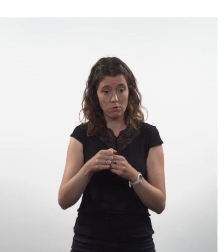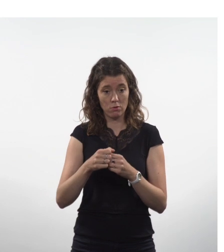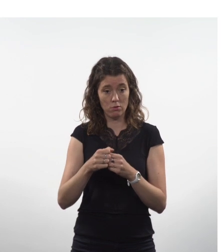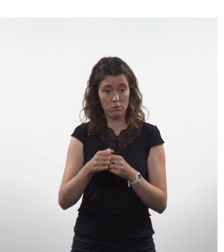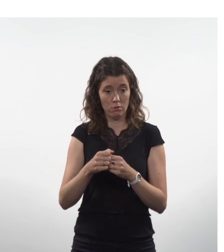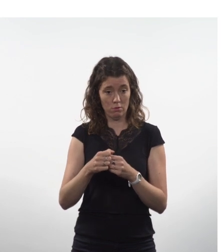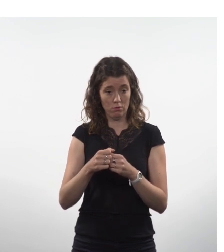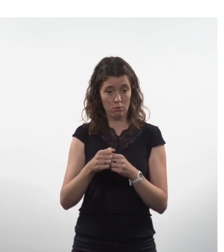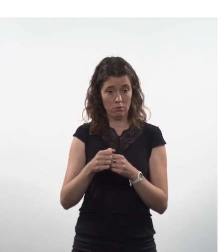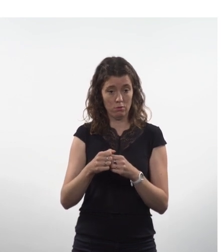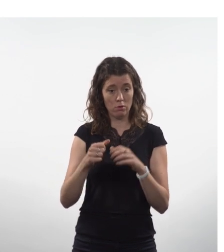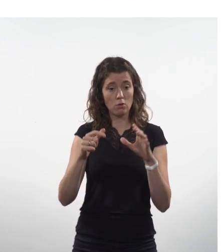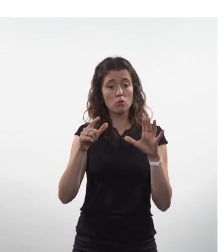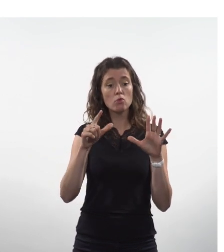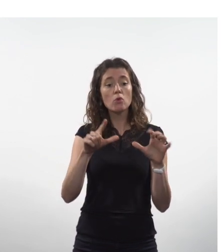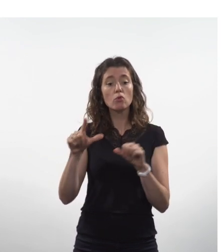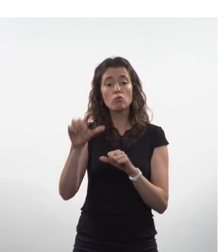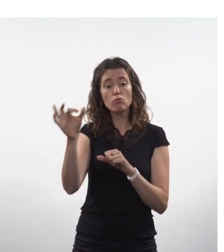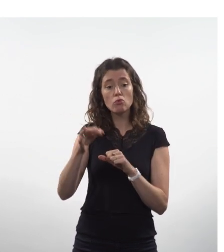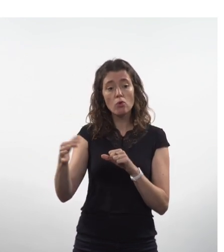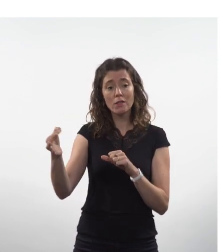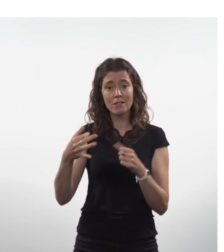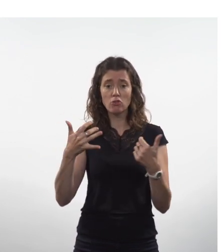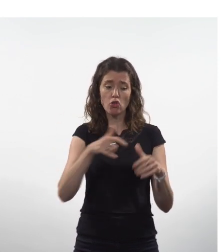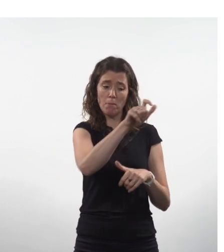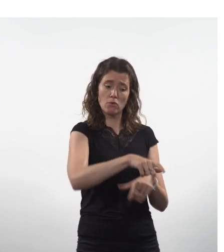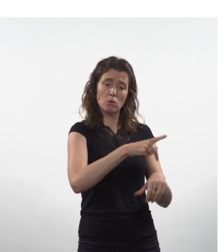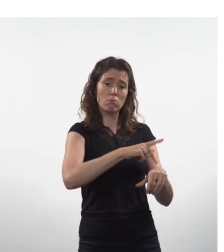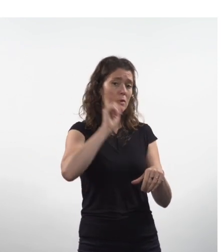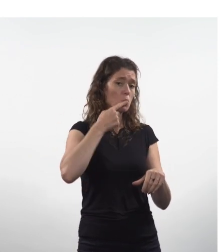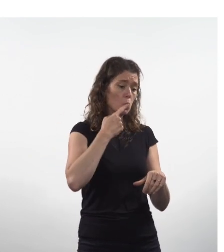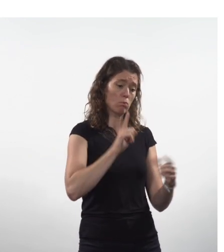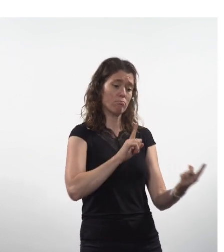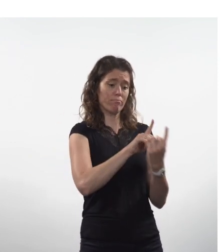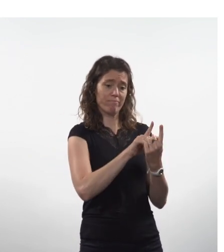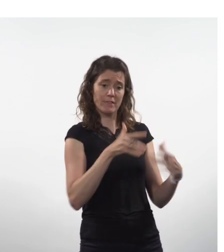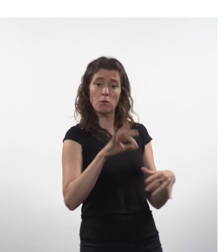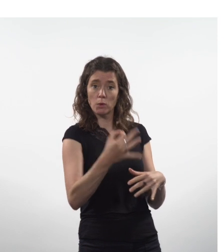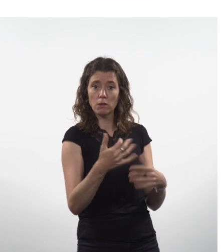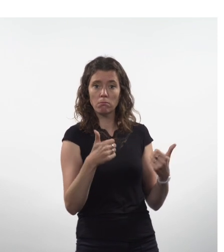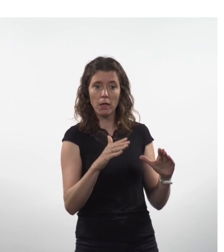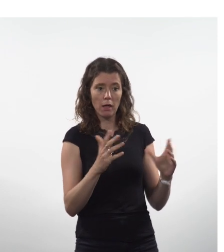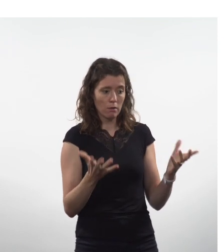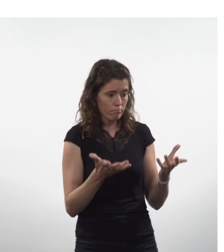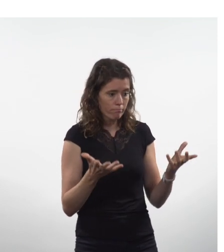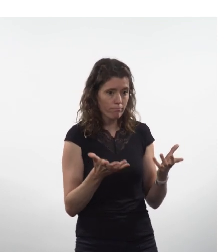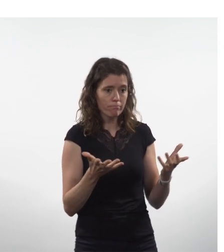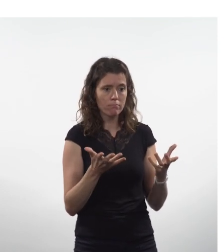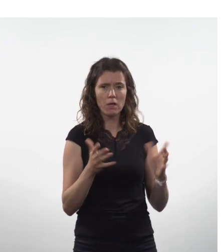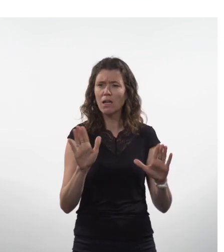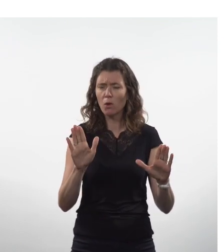personnels médicaux déclarent avoir déjà reçu des patients sourds, mais euh, étant donné que,